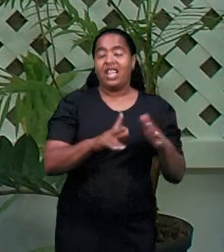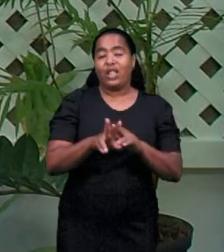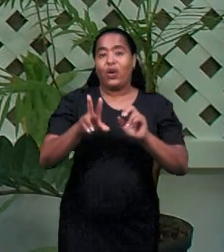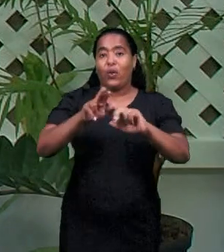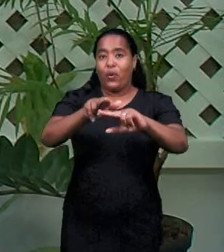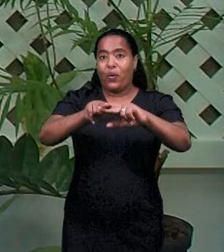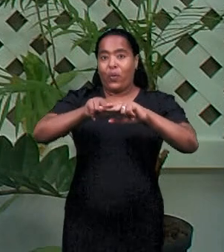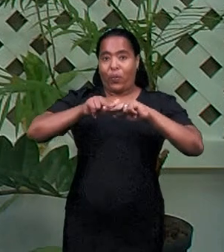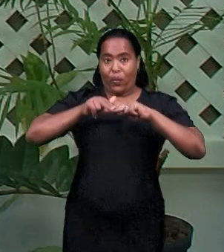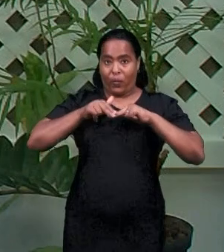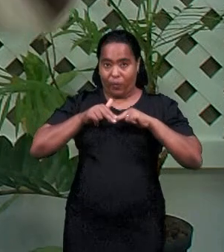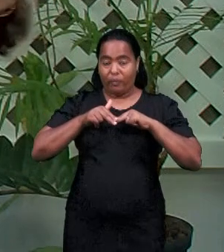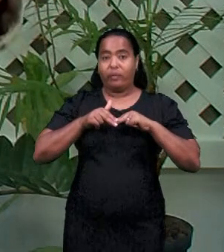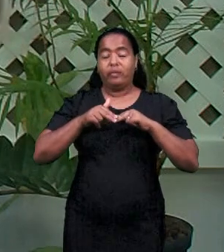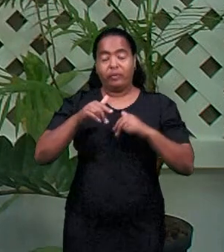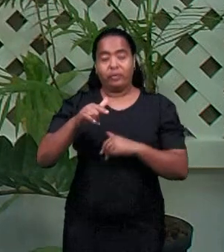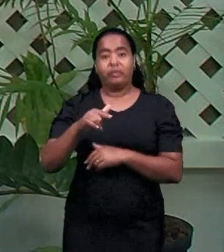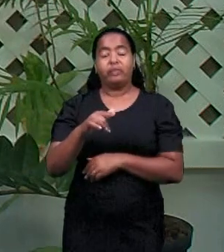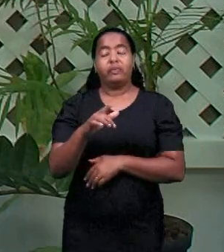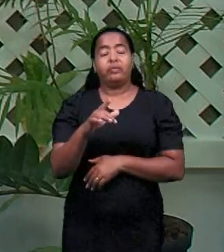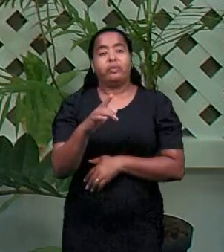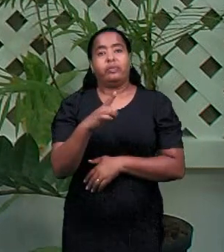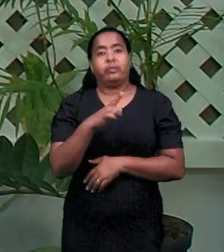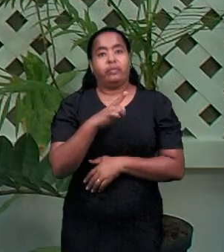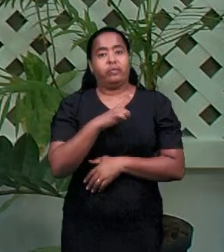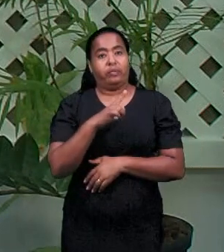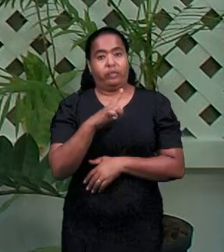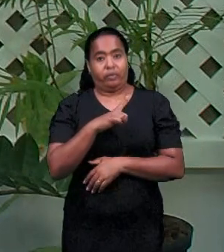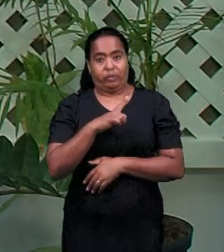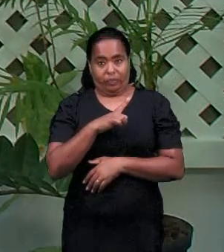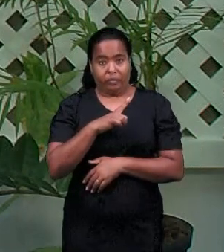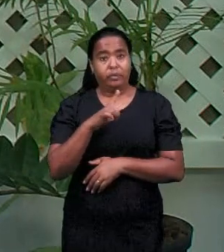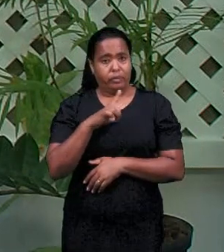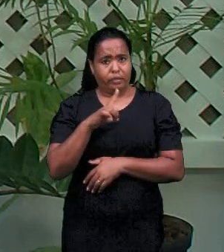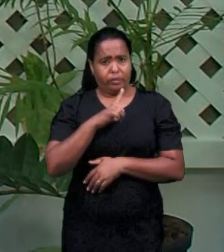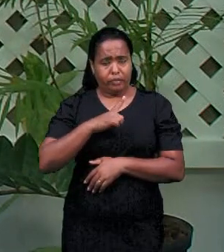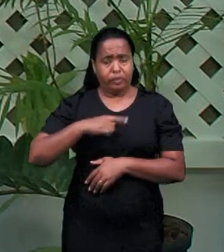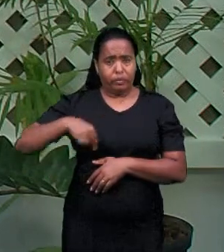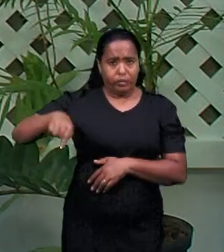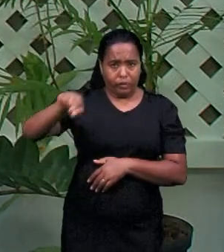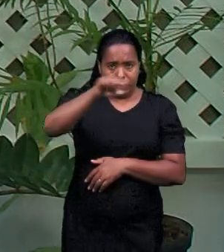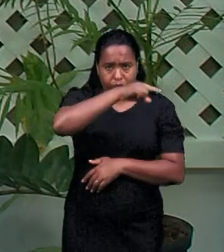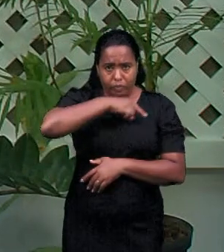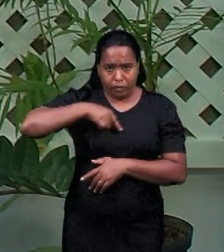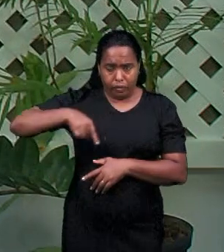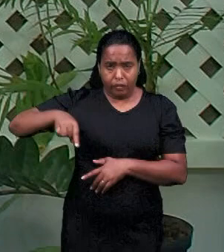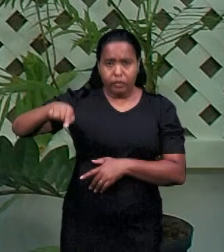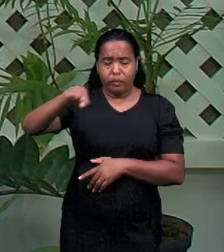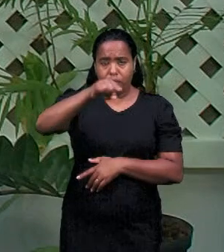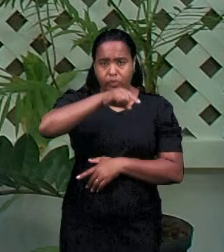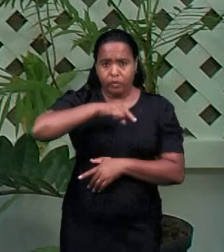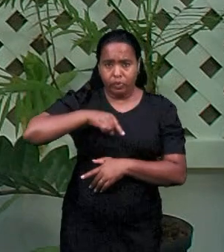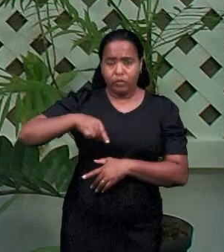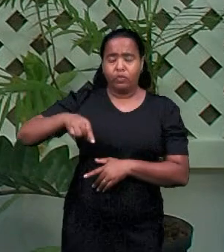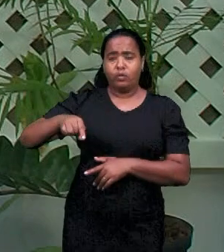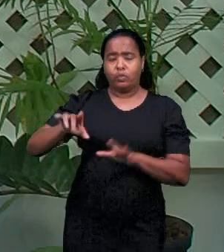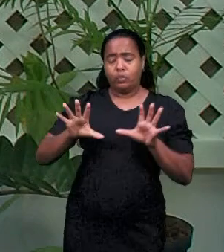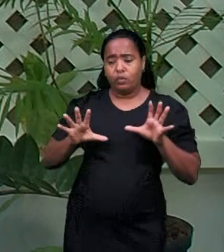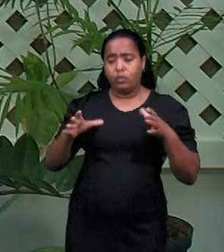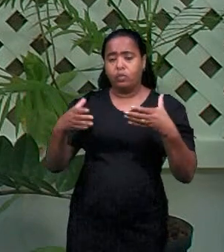changements que nous voyons aujourd'hui, je veux dire, dans ce milieu appelé chrétien